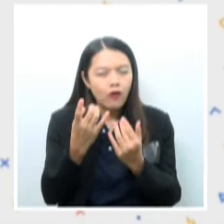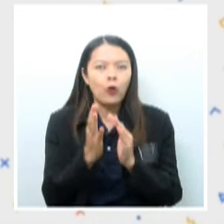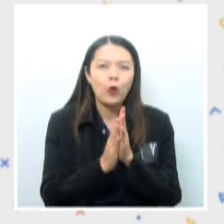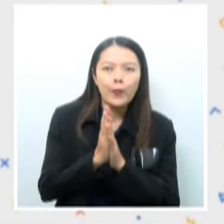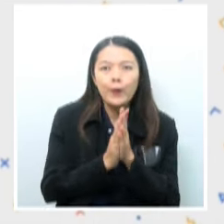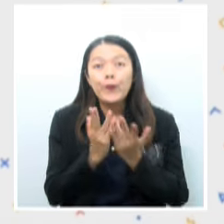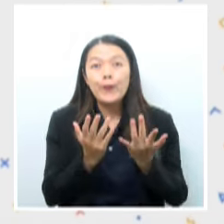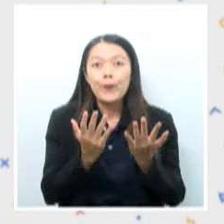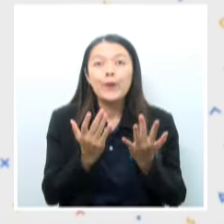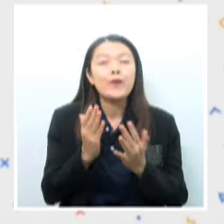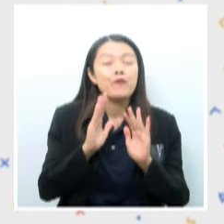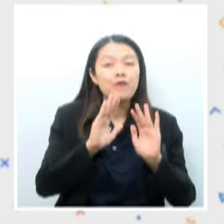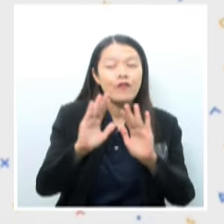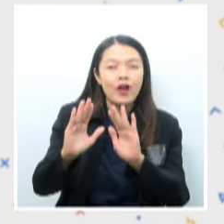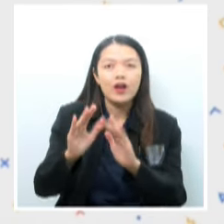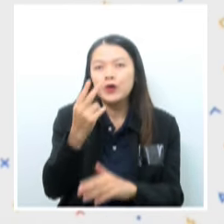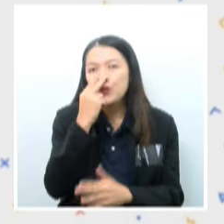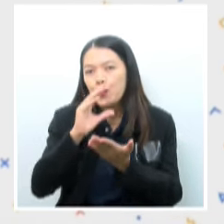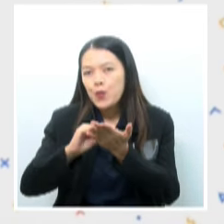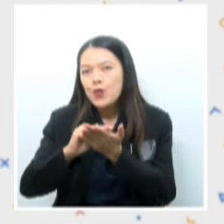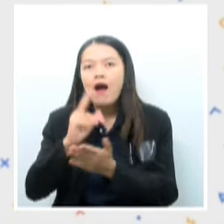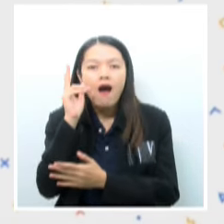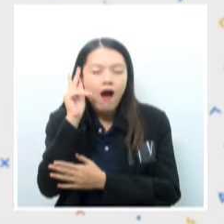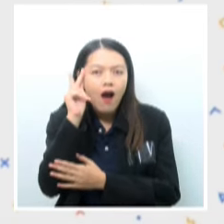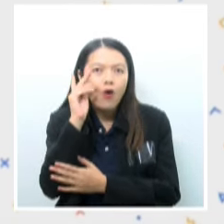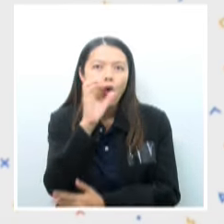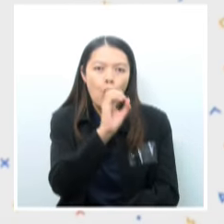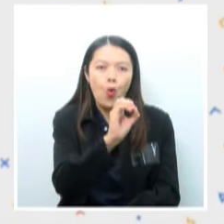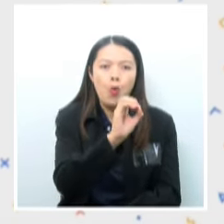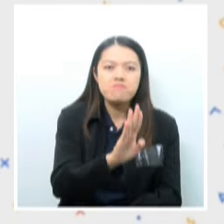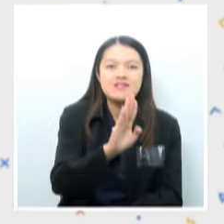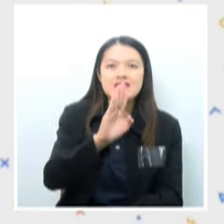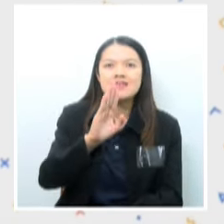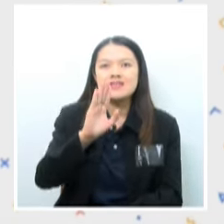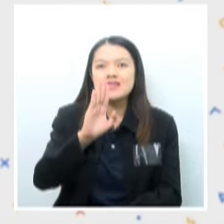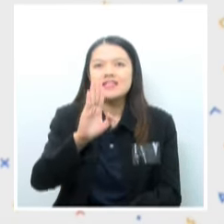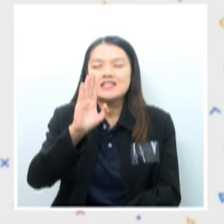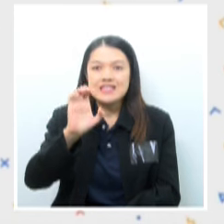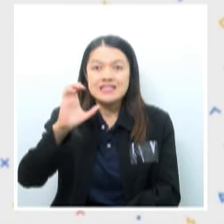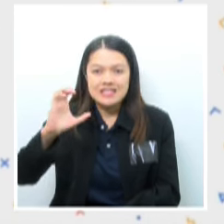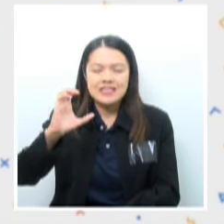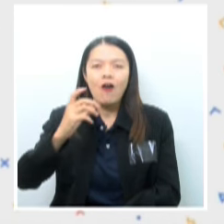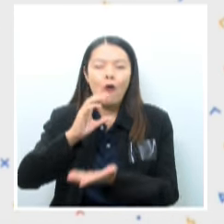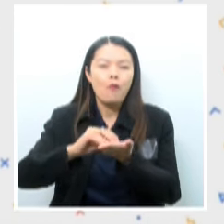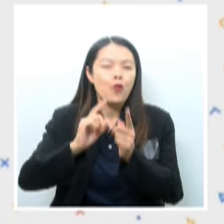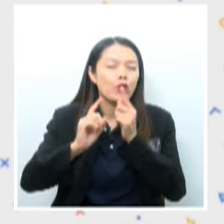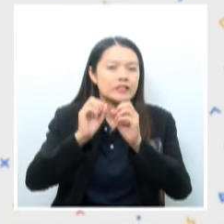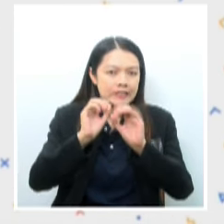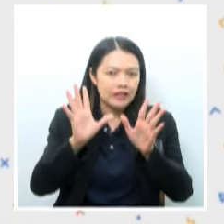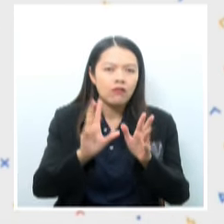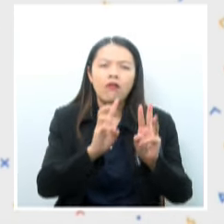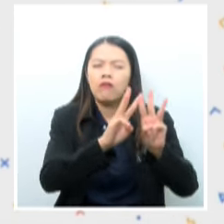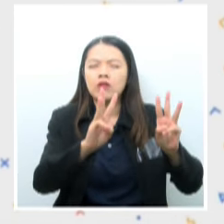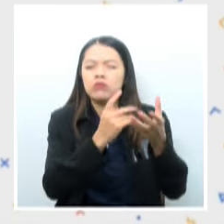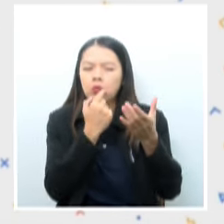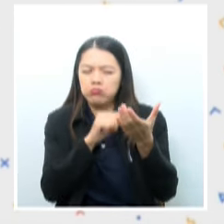ตามกันนะครับฝากอีกครั้งนึงนะครับติดตามข้อมูลข่าวสารจากทาง OBEC Channel นะครับซึ่งเป็นการพูดคุยกันมันจะชัดเจนกว่าการไปอ่านจากเพจจากโทรศัพ